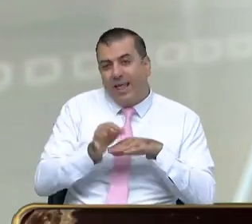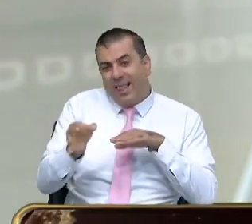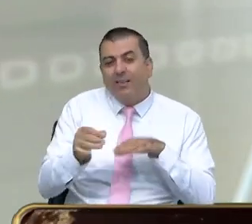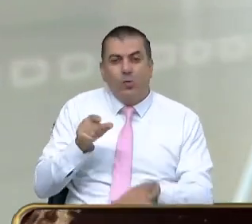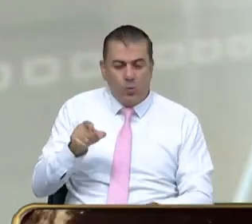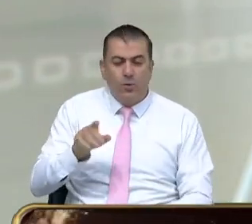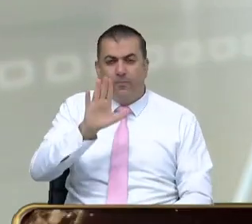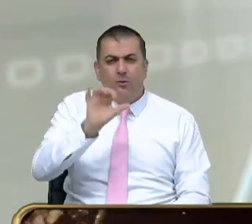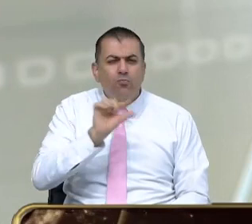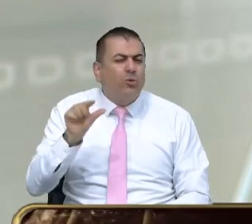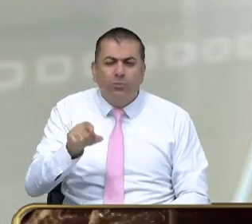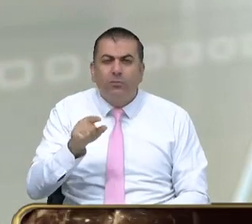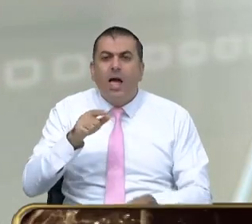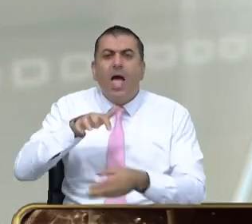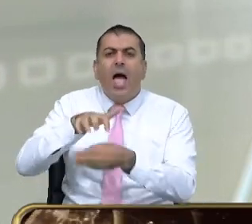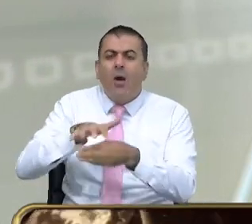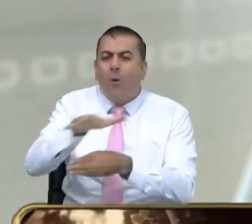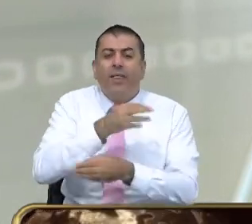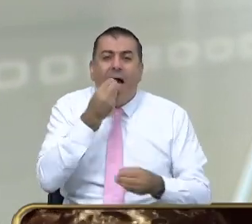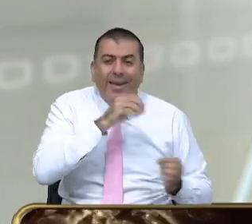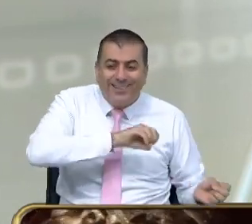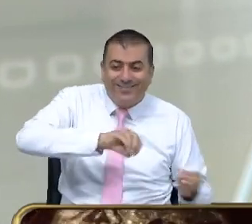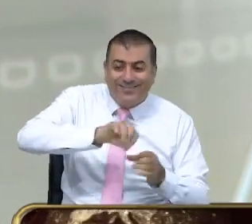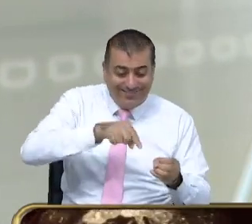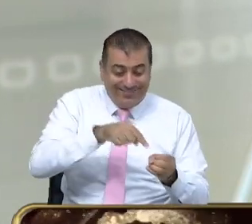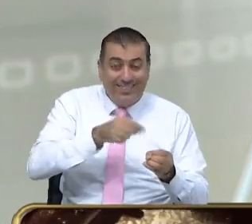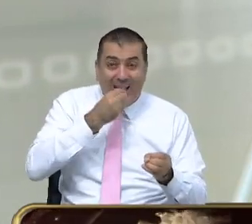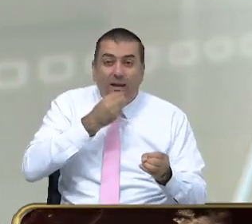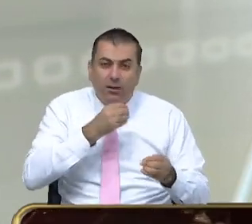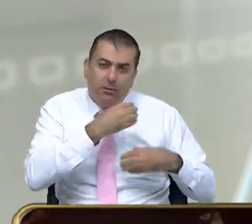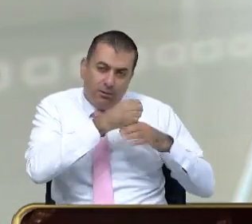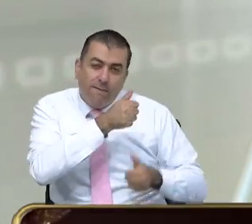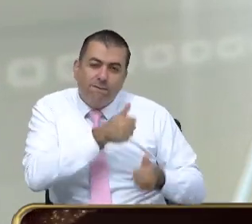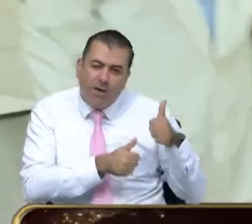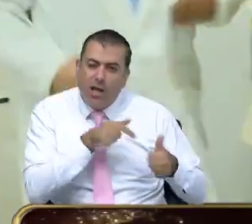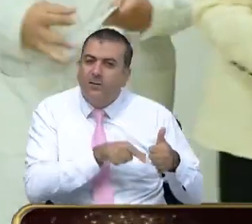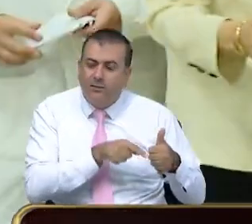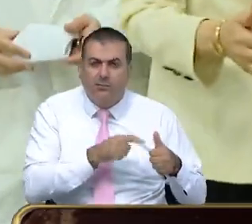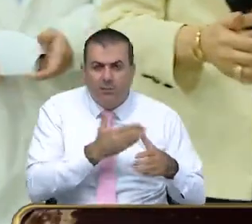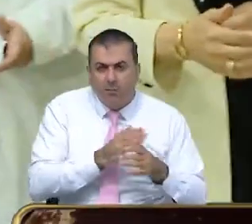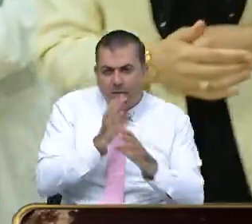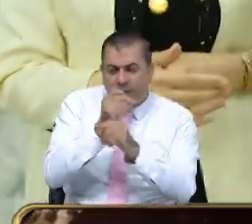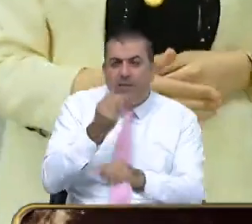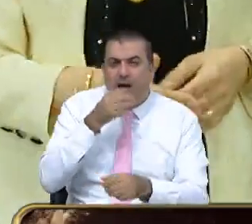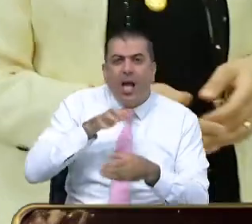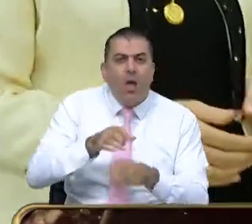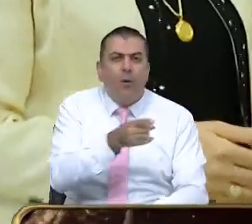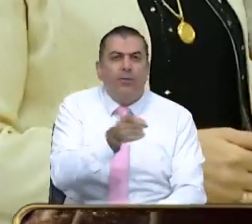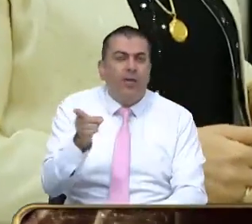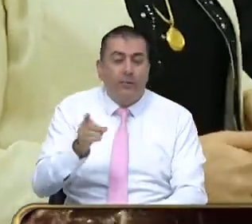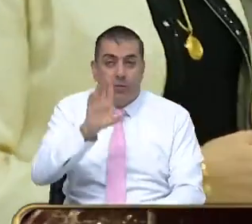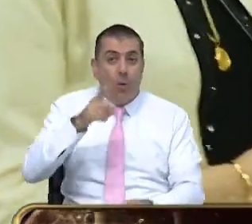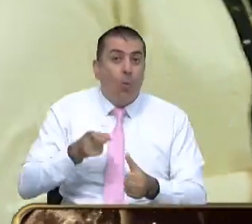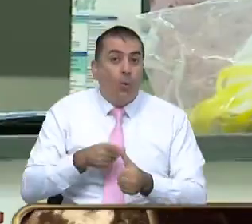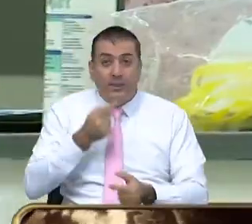ان محور تطوير قطاع الثروه الحيوانيه يعتبر من اولويات الخطه الوطنيه للزراعه المستدامه مشيرا الى ان الوزاره